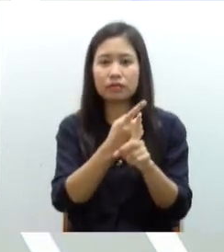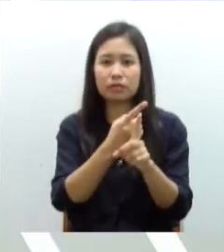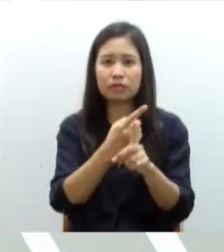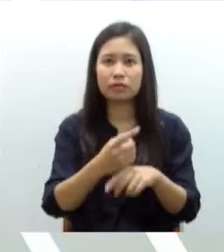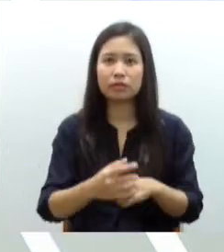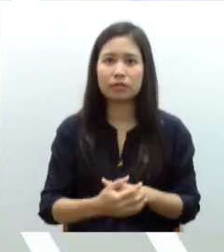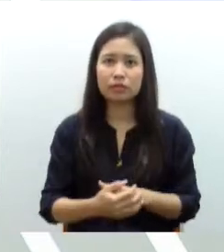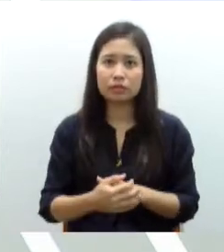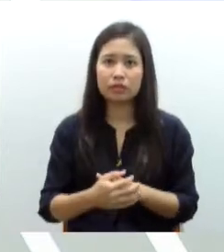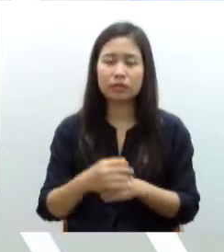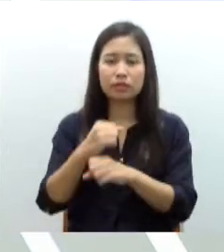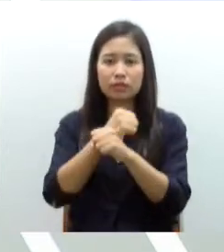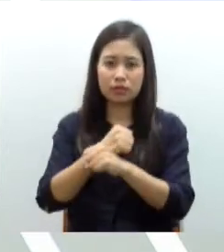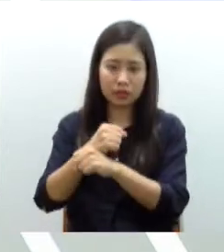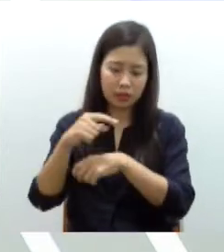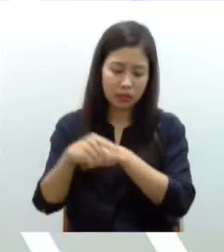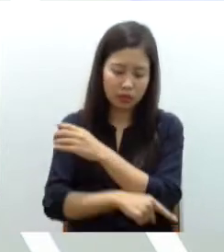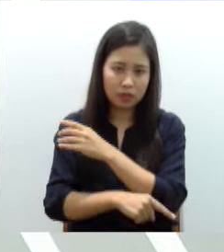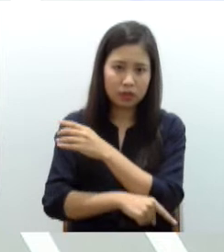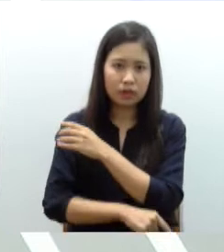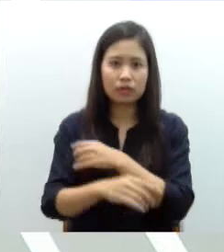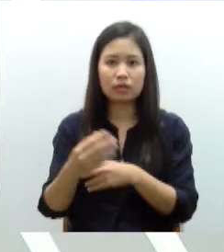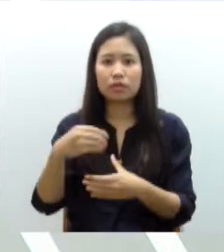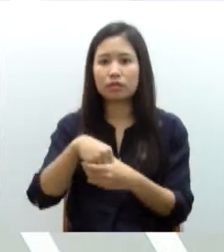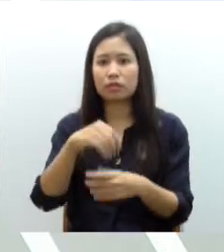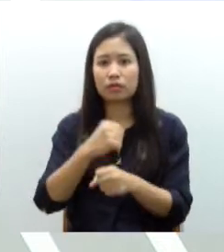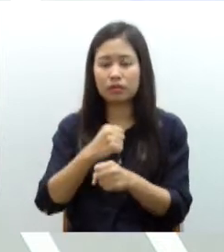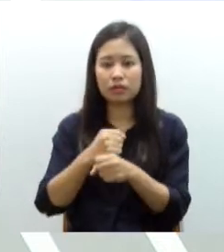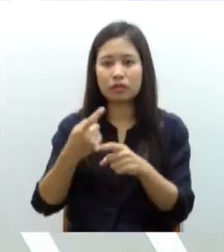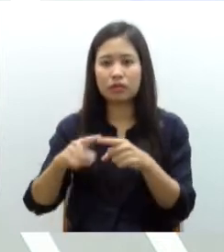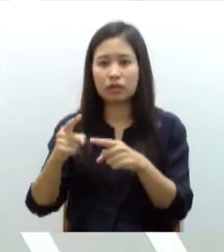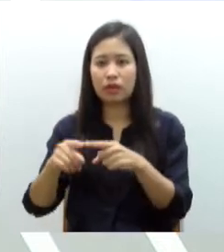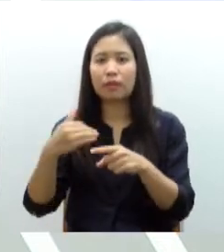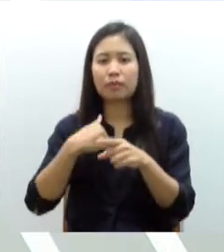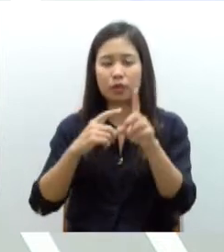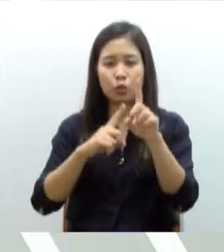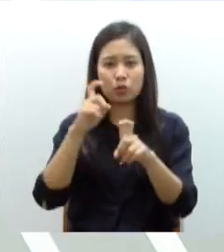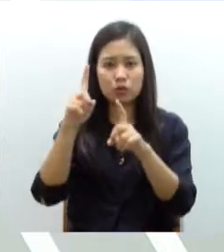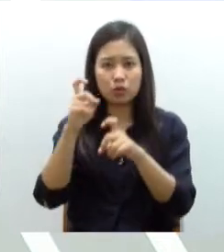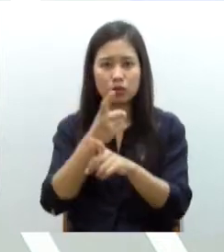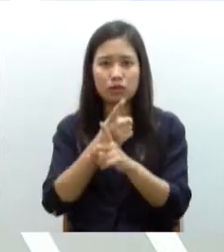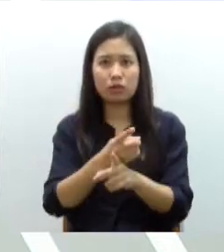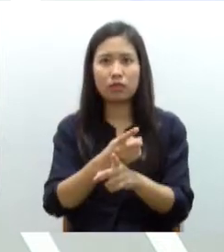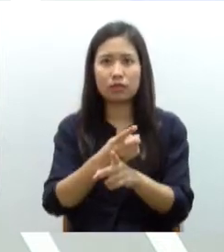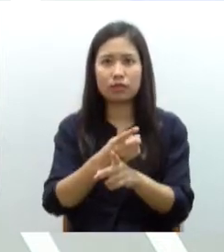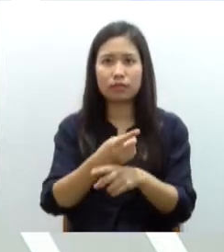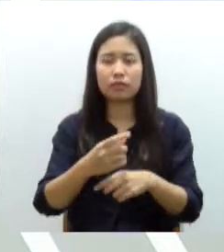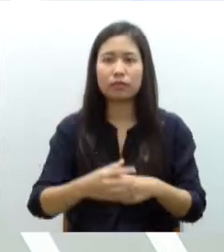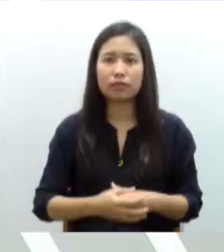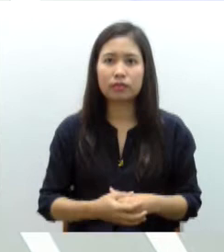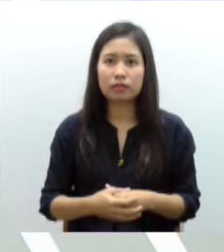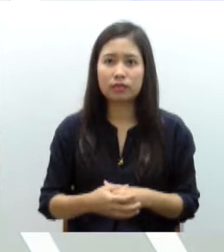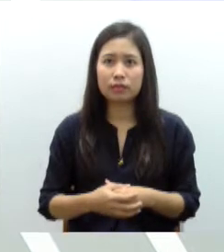ต่อต้านการทุจริตและประพฤติมิชอบนั้น ITA จะเป็นตัวชี้วัดที่3นะครับตัวชี้วัดที่3นะครับการ